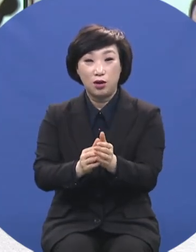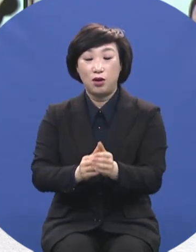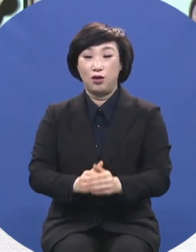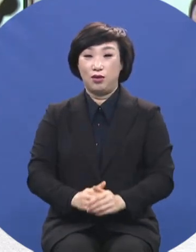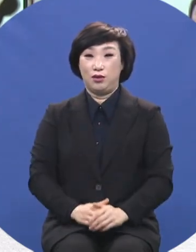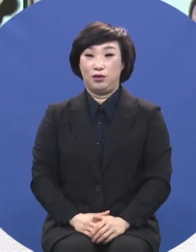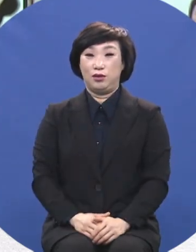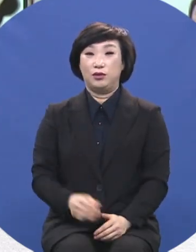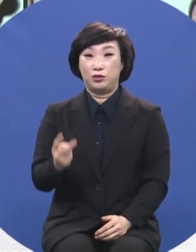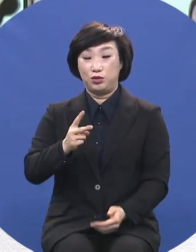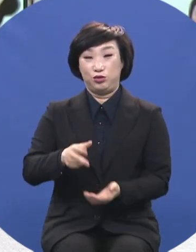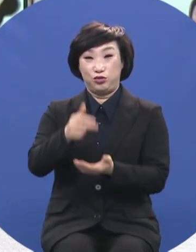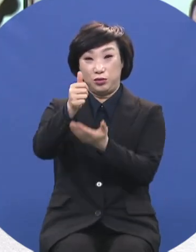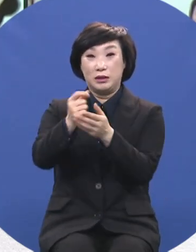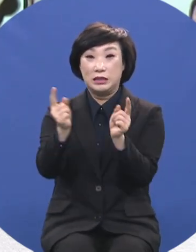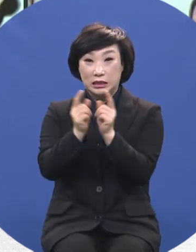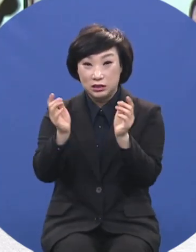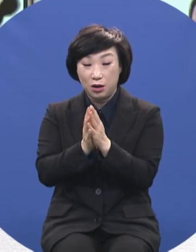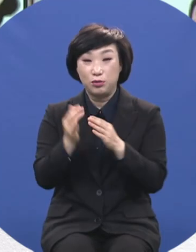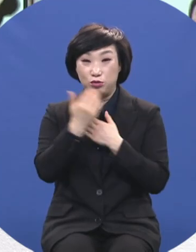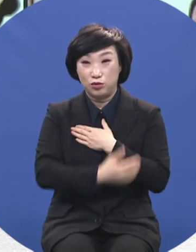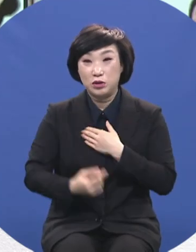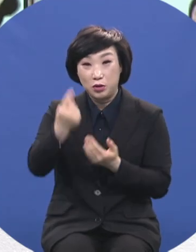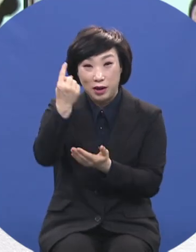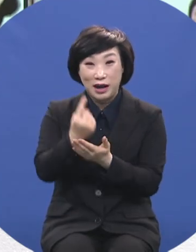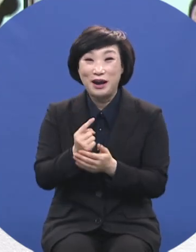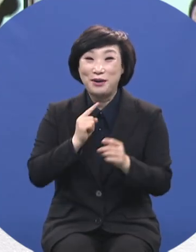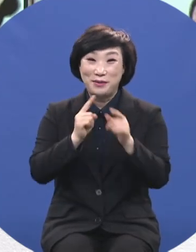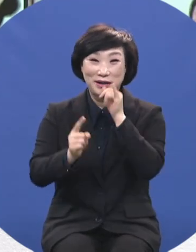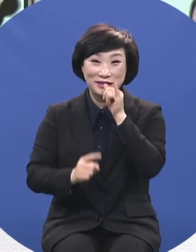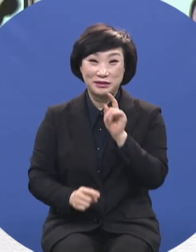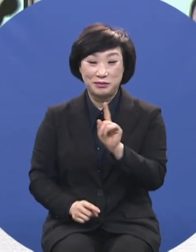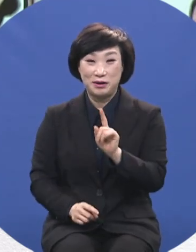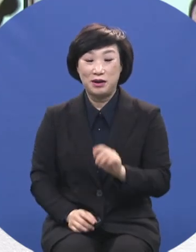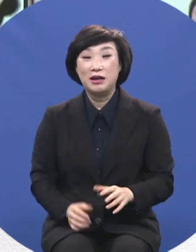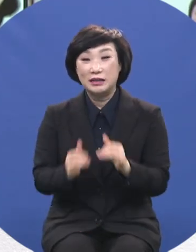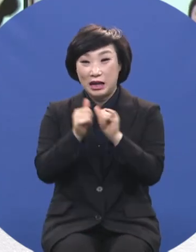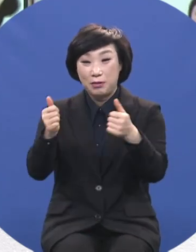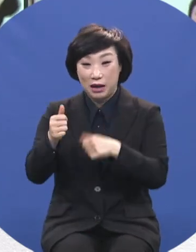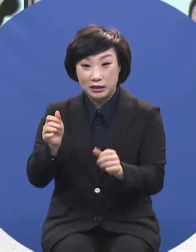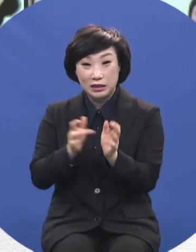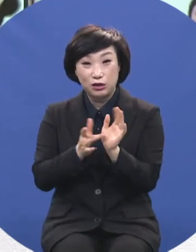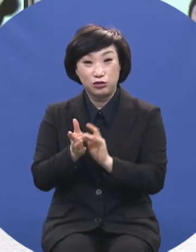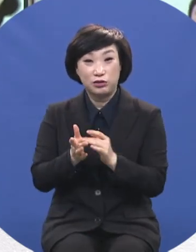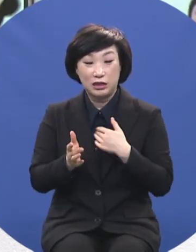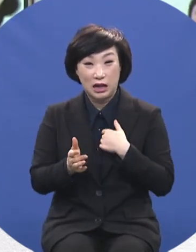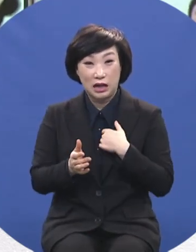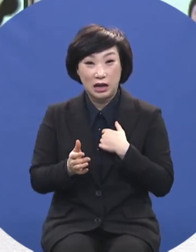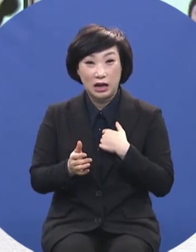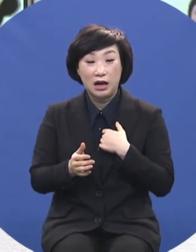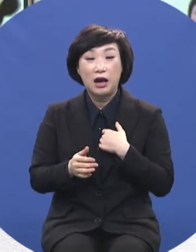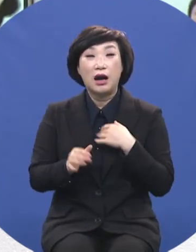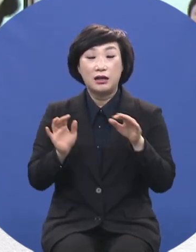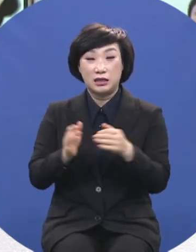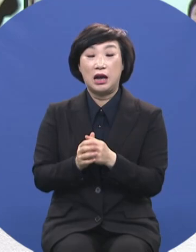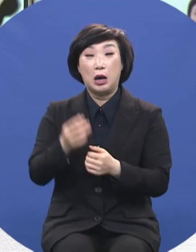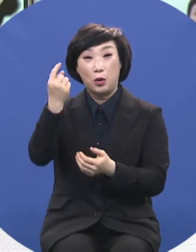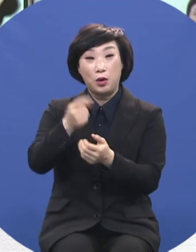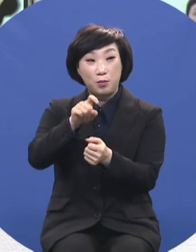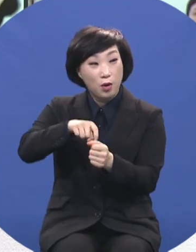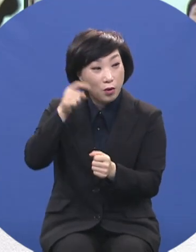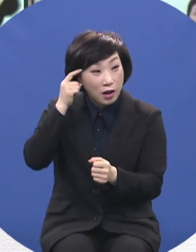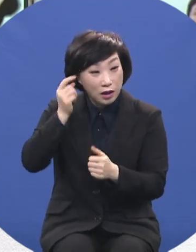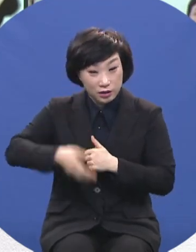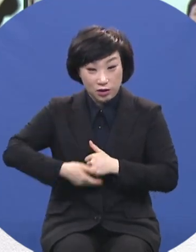또 주님이 직접 육신을 입고 오셔서는 뭐라고 말씀하셨느냐? 인자에 온 것은 섬김을 받으려 함이 아니요